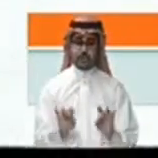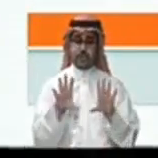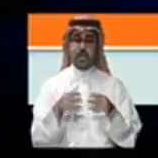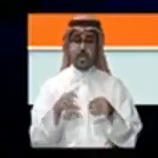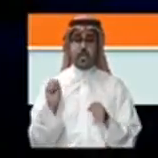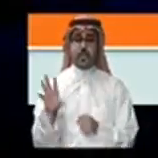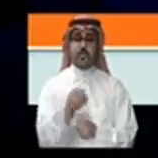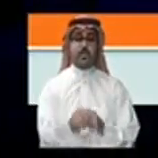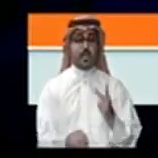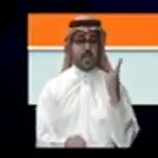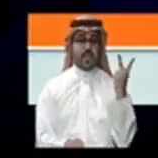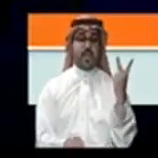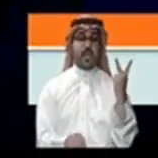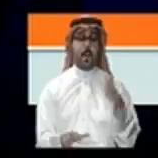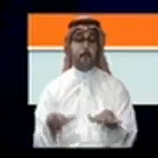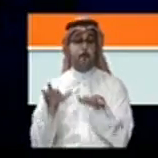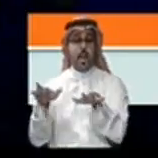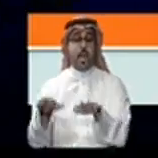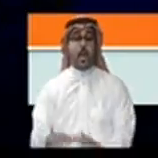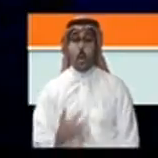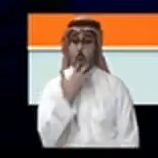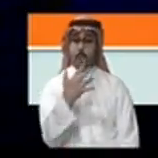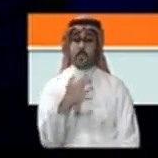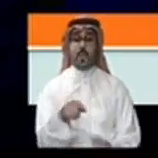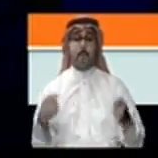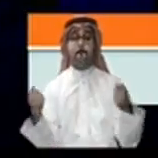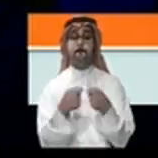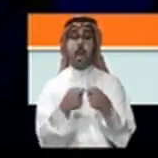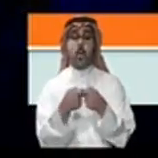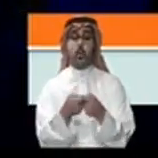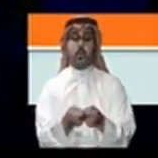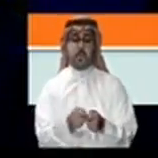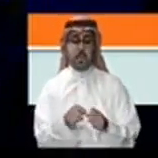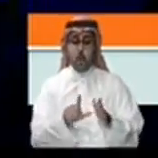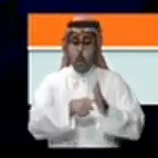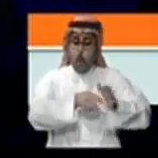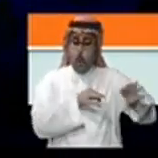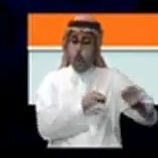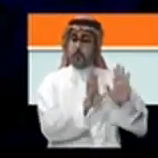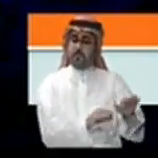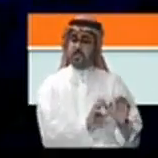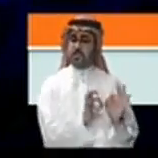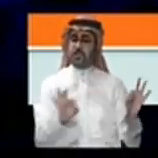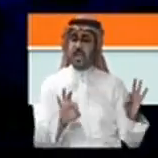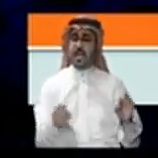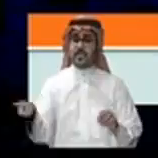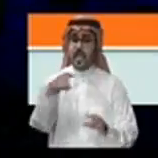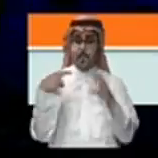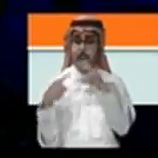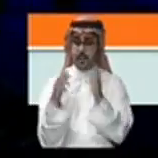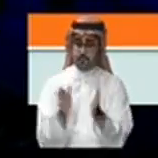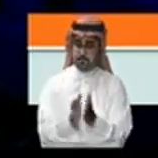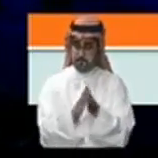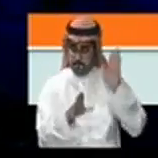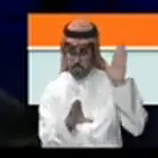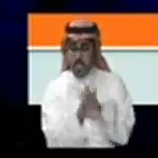بتوزيع مبلغ 2,500,000,000 ريال للأندية وفق خطة متكاملة تشجعها على العمل وفق